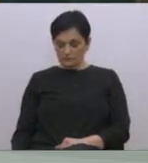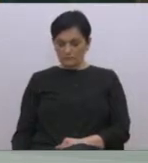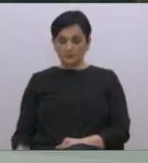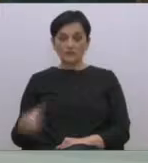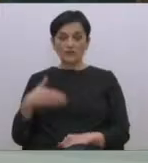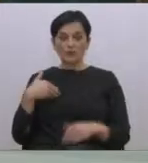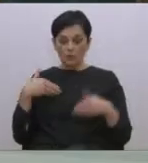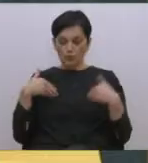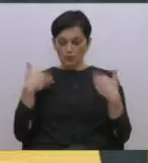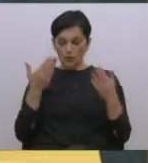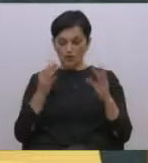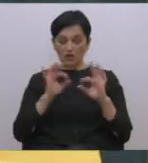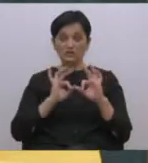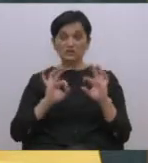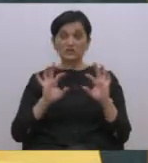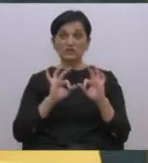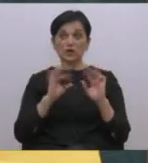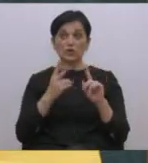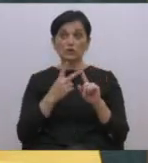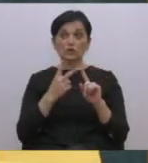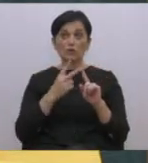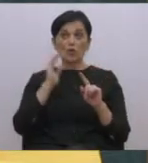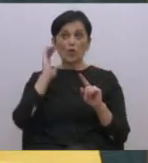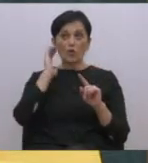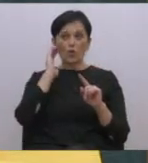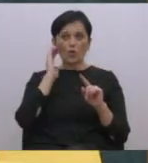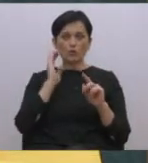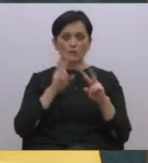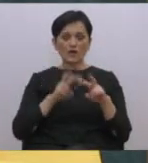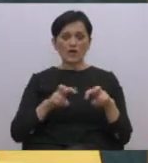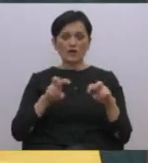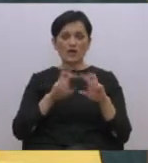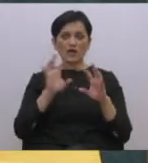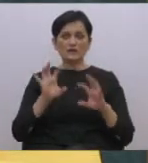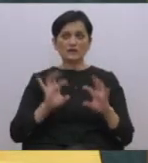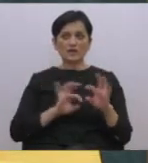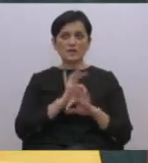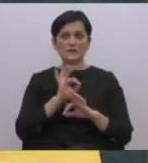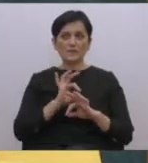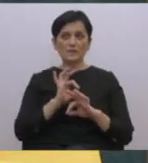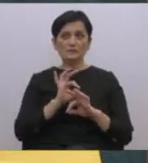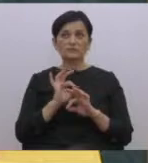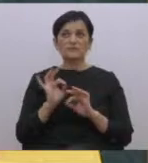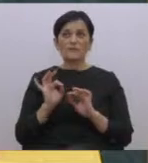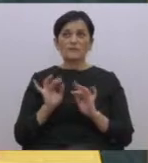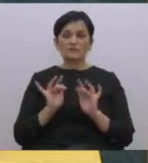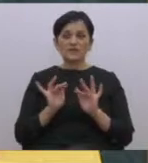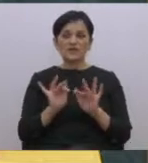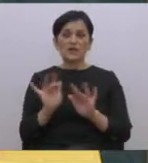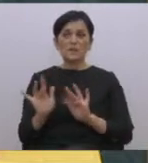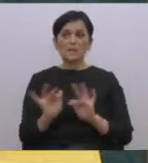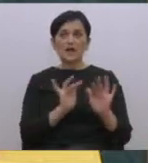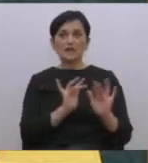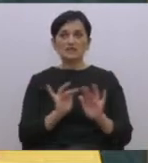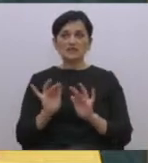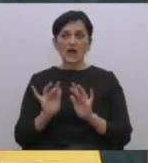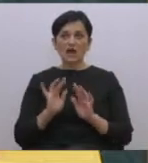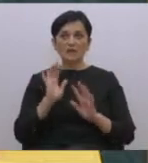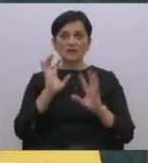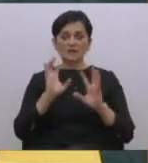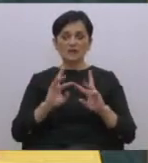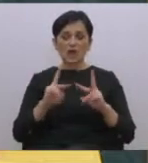Bogă salmevit, zarmogit gând. Meore mosmenit gansahilodat, canon proiect, mecarmet 6 sahartulus, canon șculele bișetani